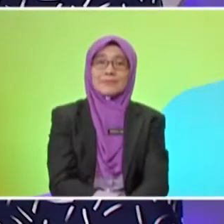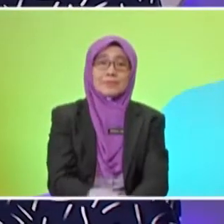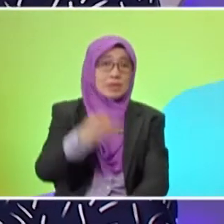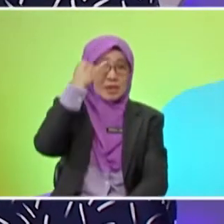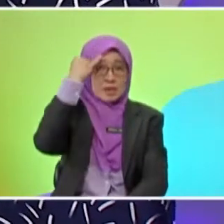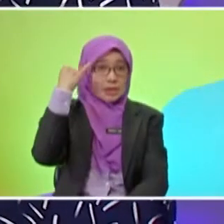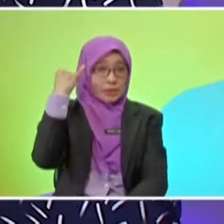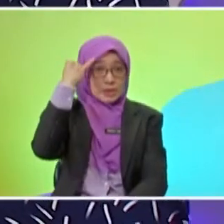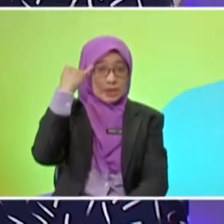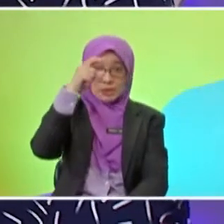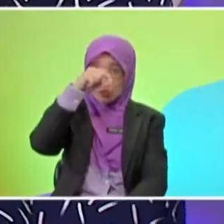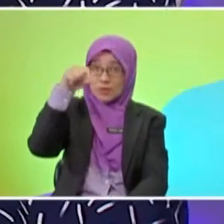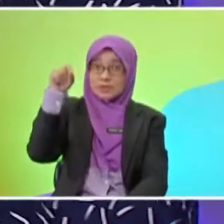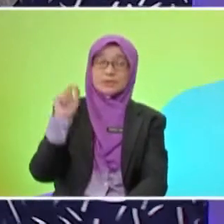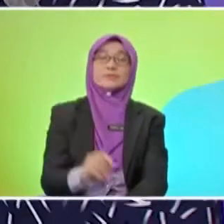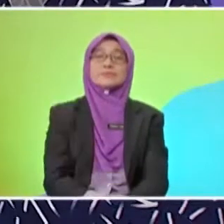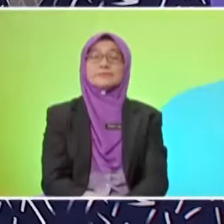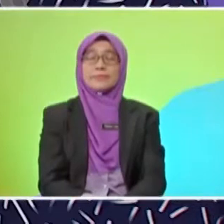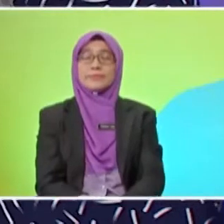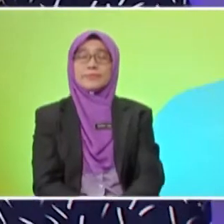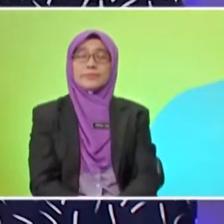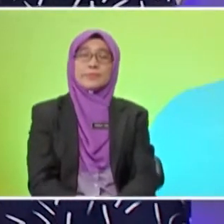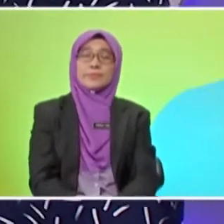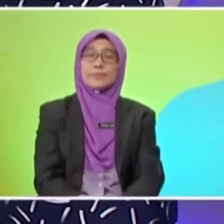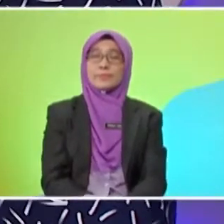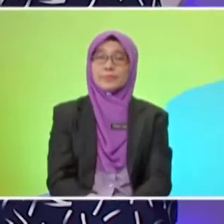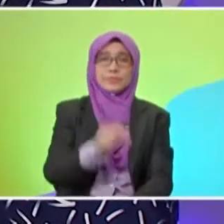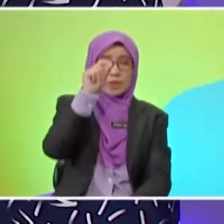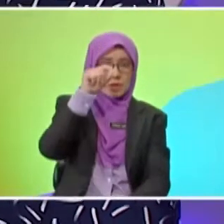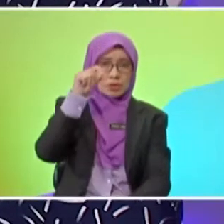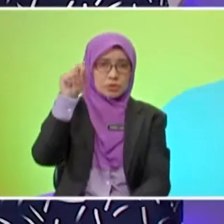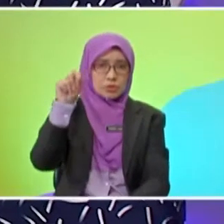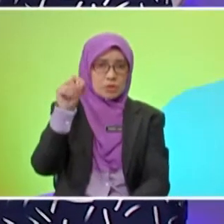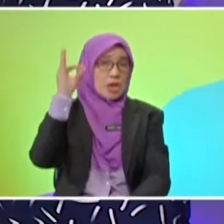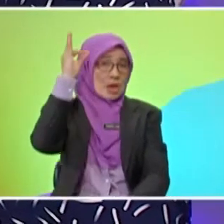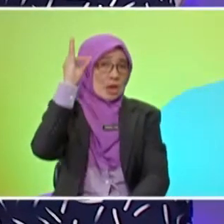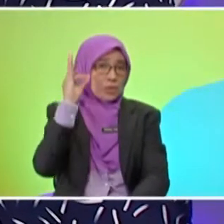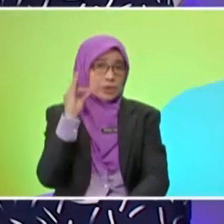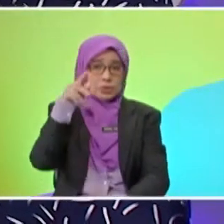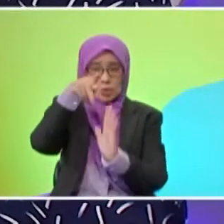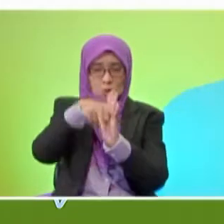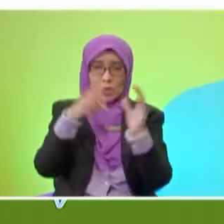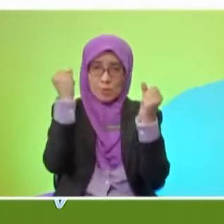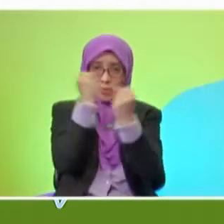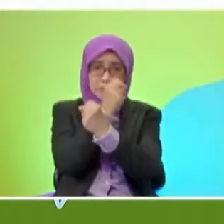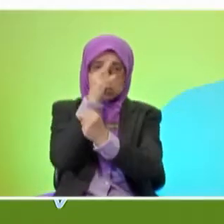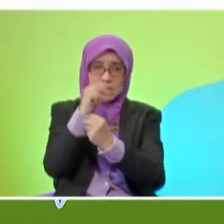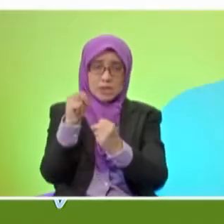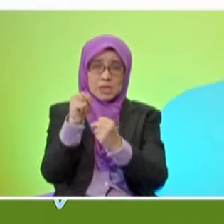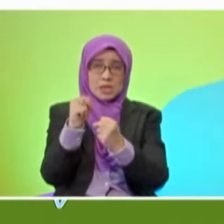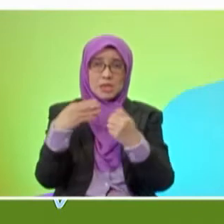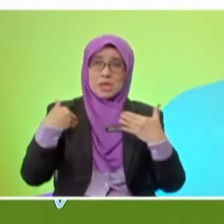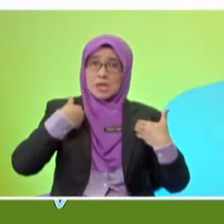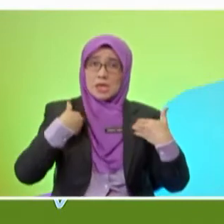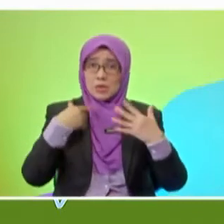dipakai putih itu tidak itu oke Tuliskan faktor persaingan bagi Haiwan intraspecies